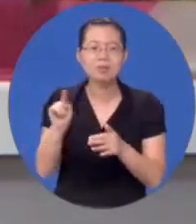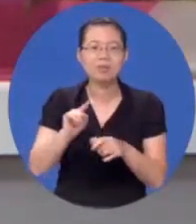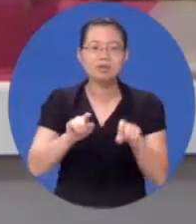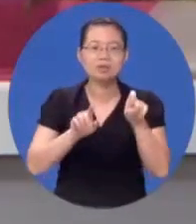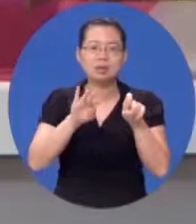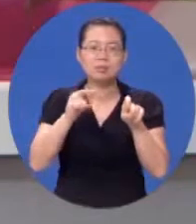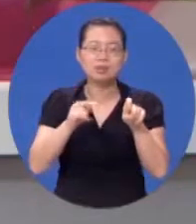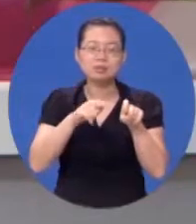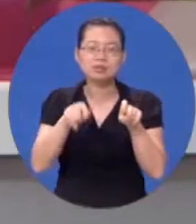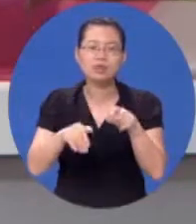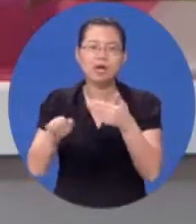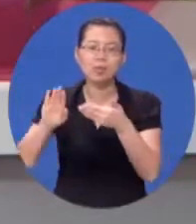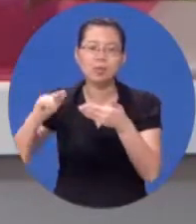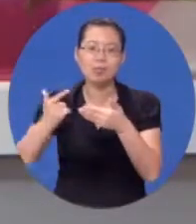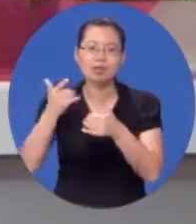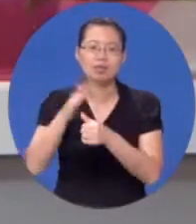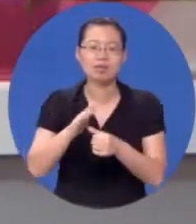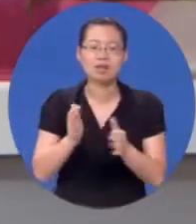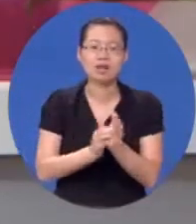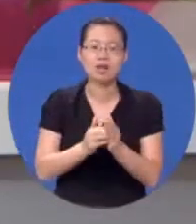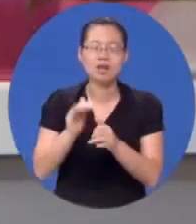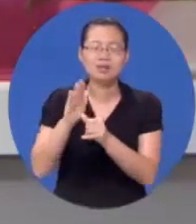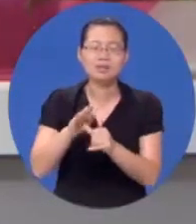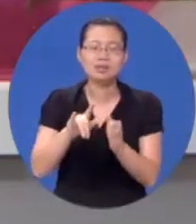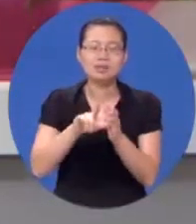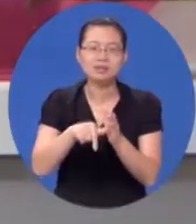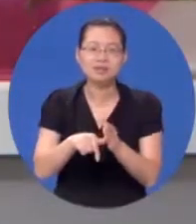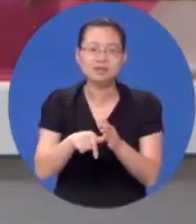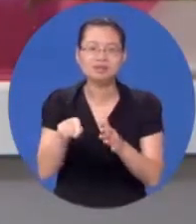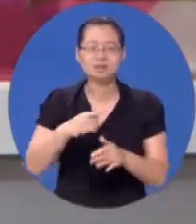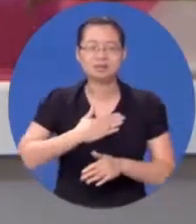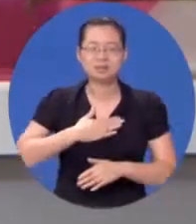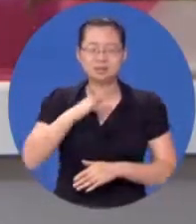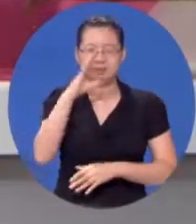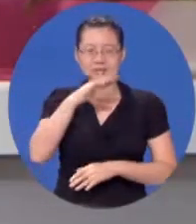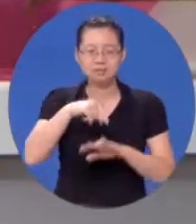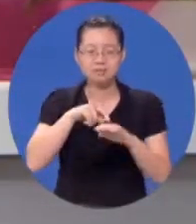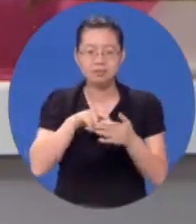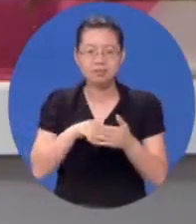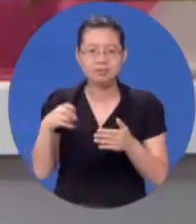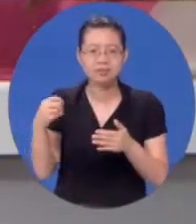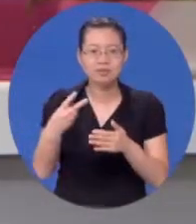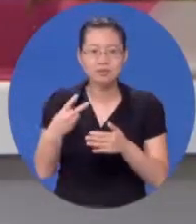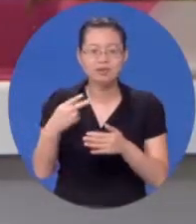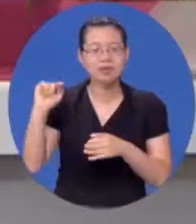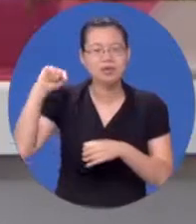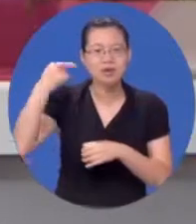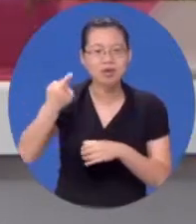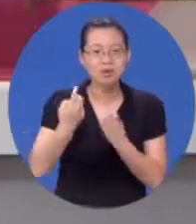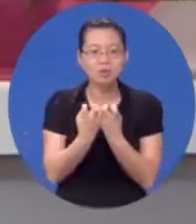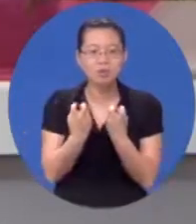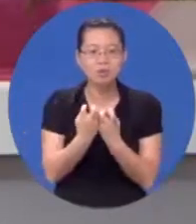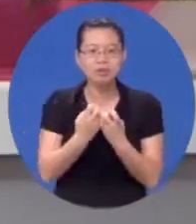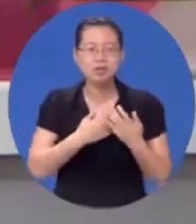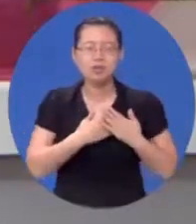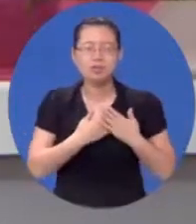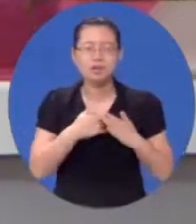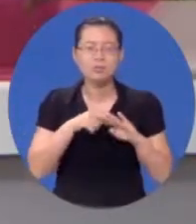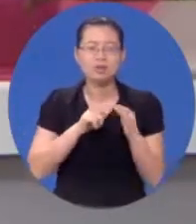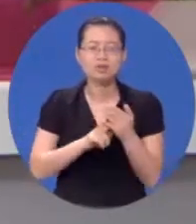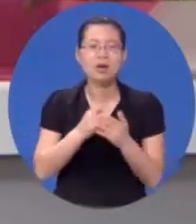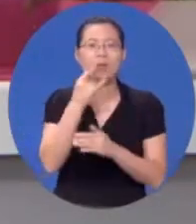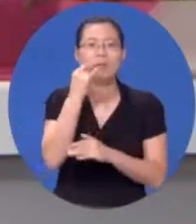10번에 9번은 실패해요. 그 실패했을 때그 기분 나쁜 마음, 또 다시 다음에 어떻게 하면 또 불안한 마음,